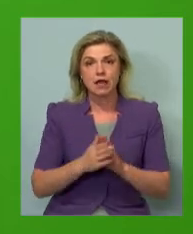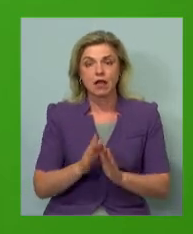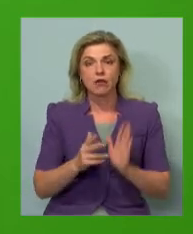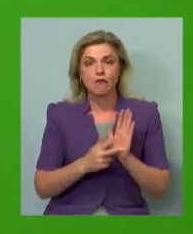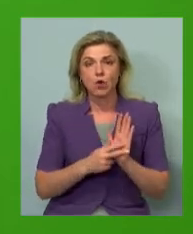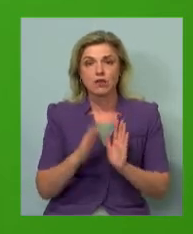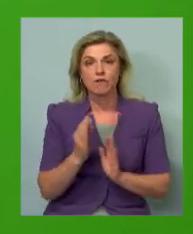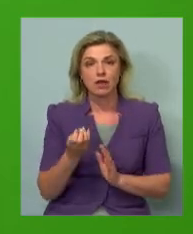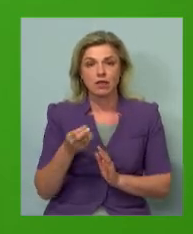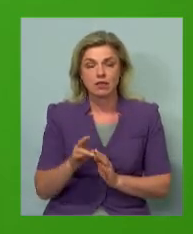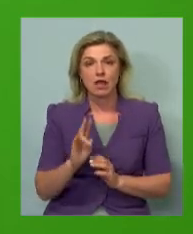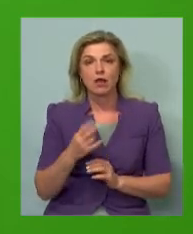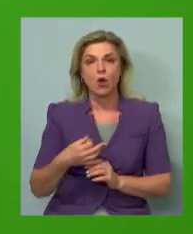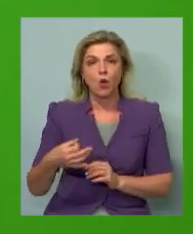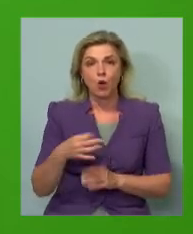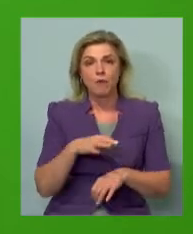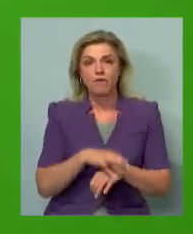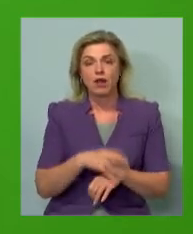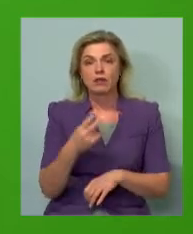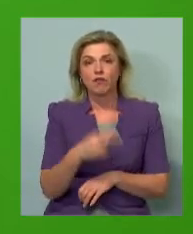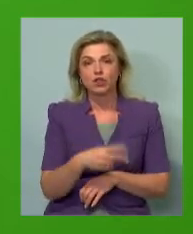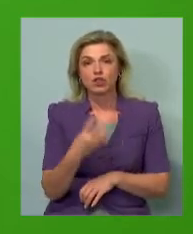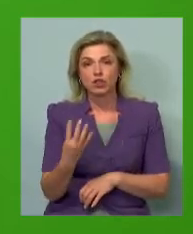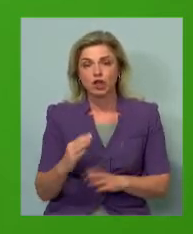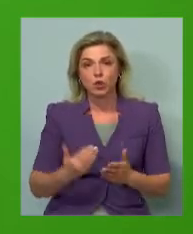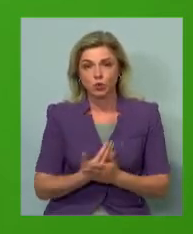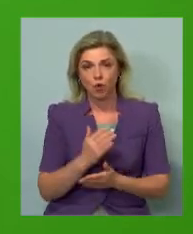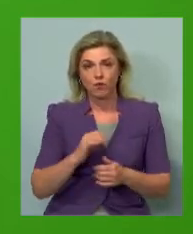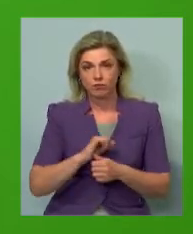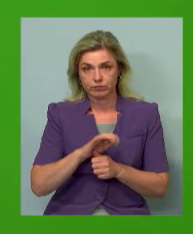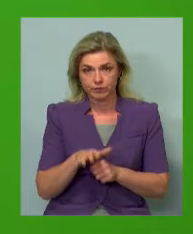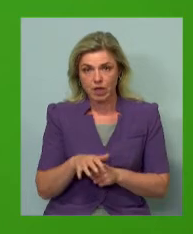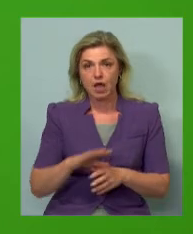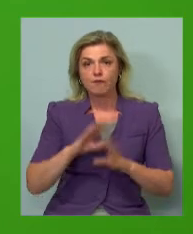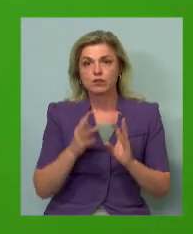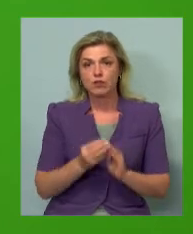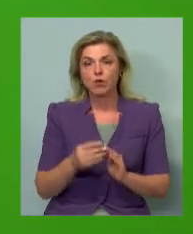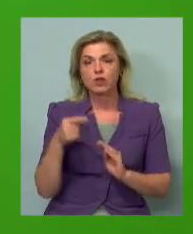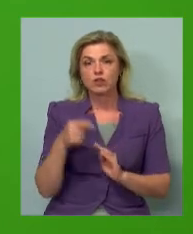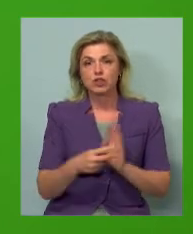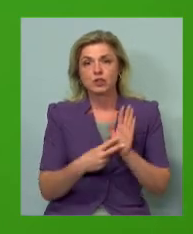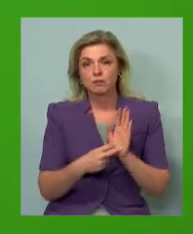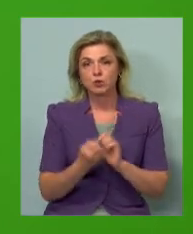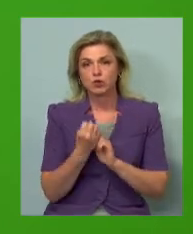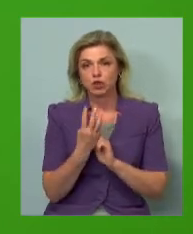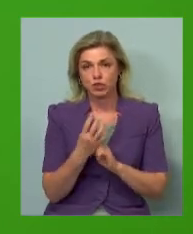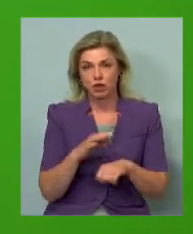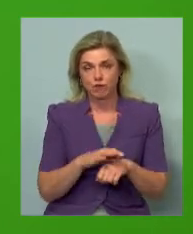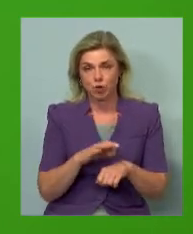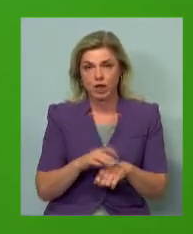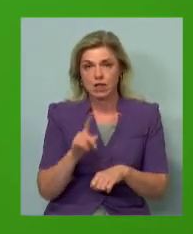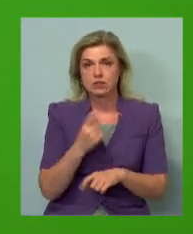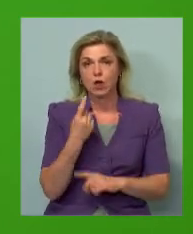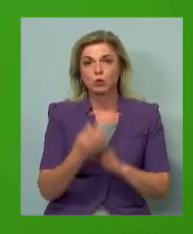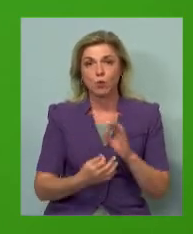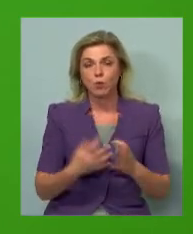у Миколаївській області виявлено 24 нових випадки COVID-19. Всього зареєстровано 1714 хворих. За добу одужали